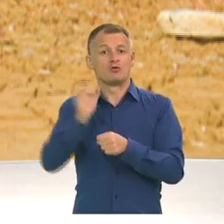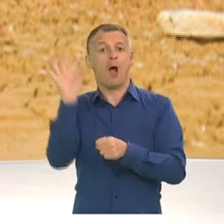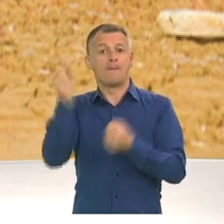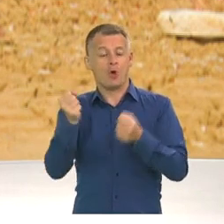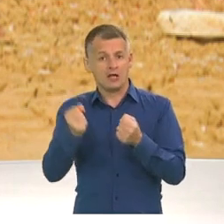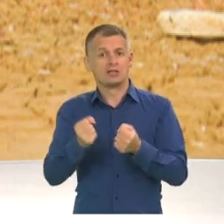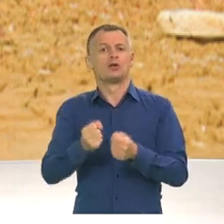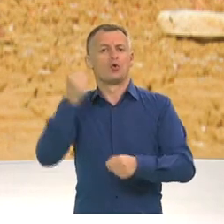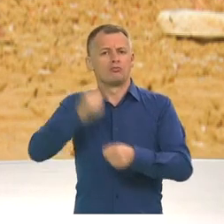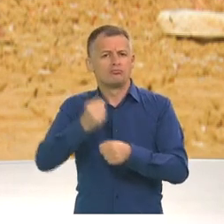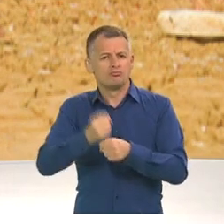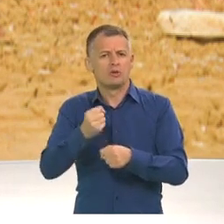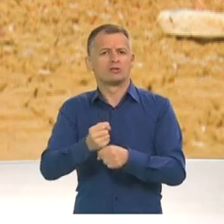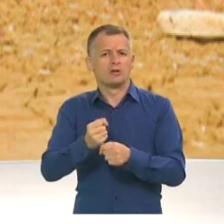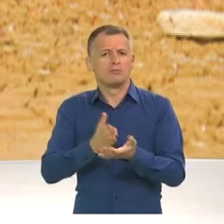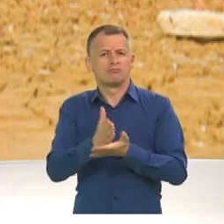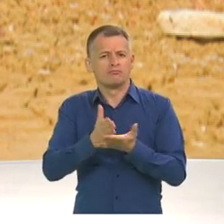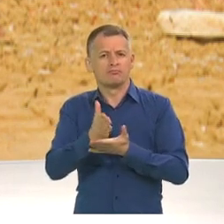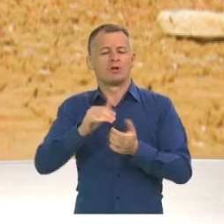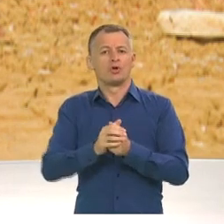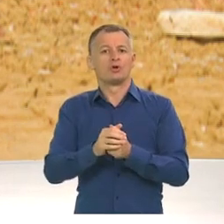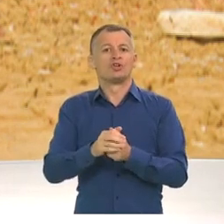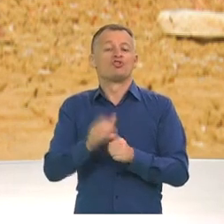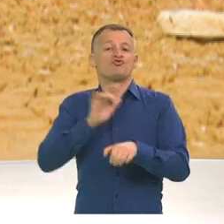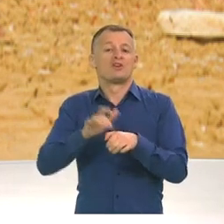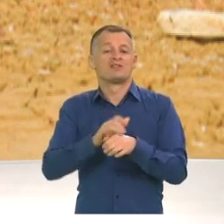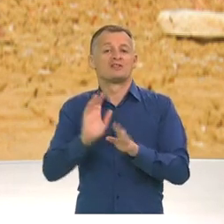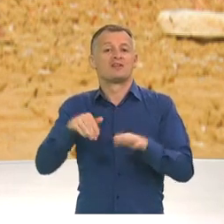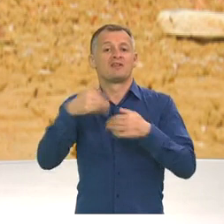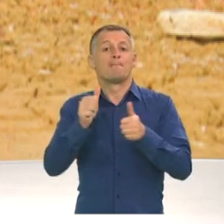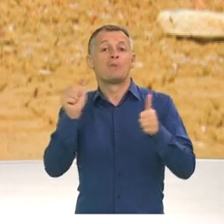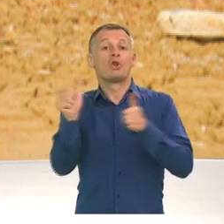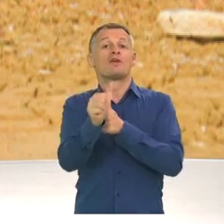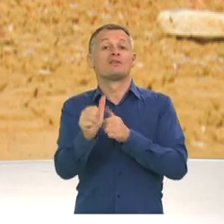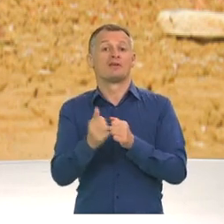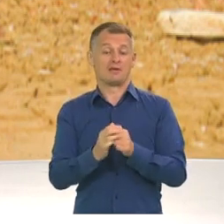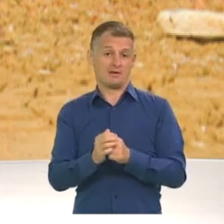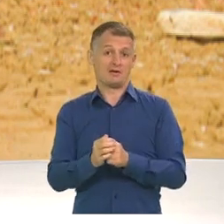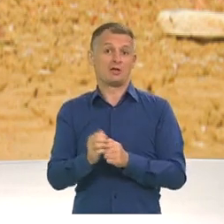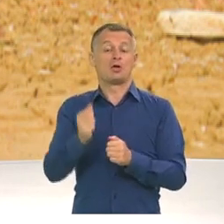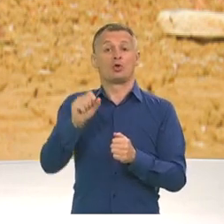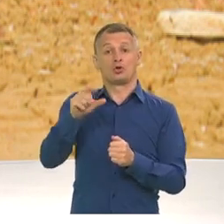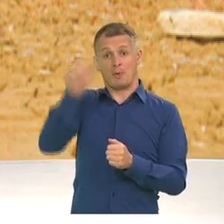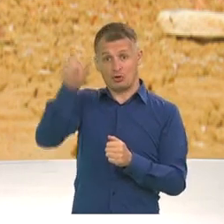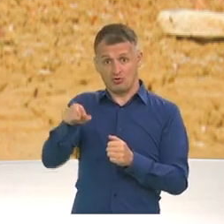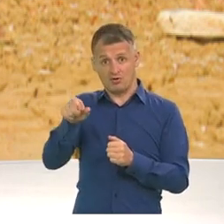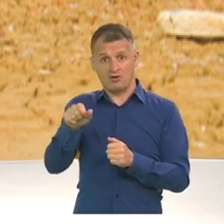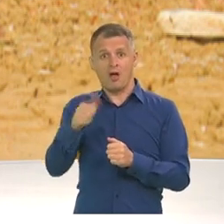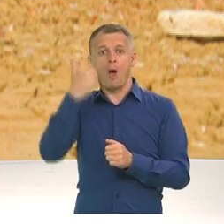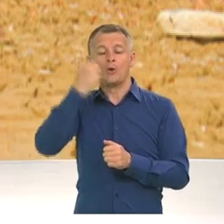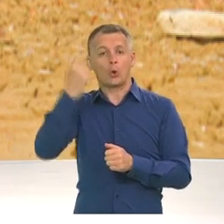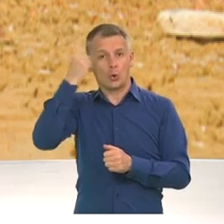foc continuu și încearcă să prioritizeze cazurile grave. Astăzi, 12 persoane și-au pierdut cunoștința din cauza temperaturilor